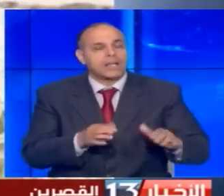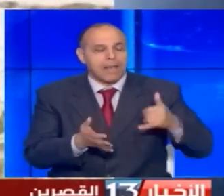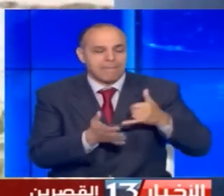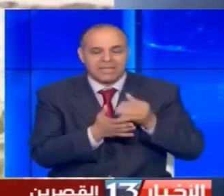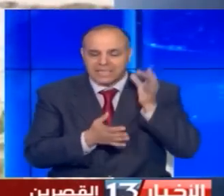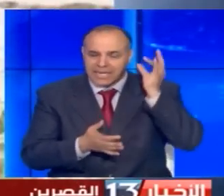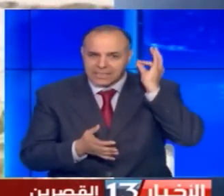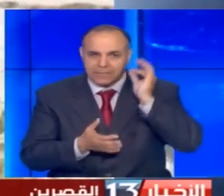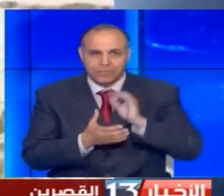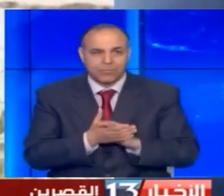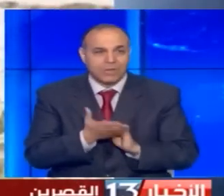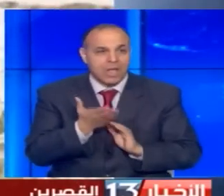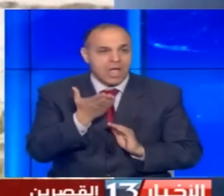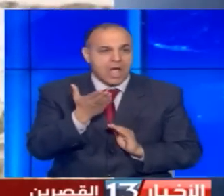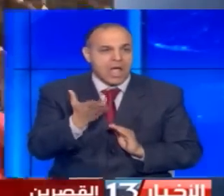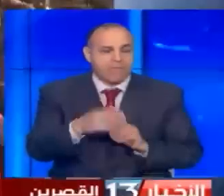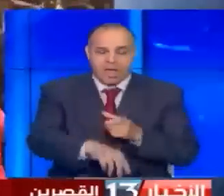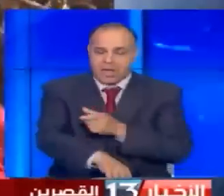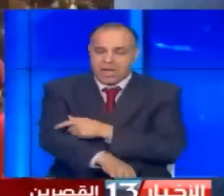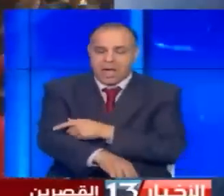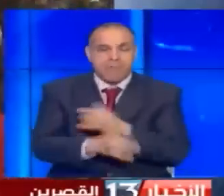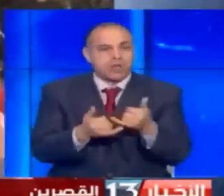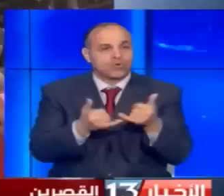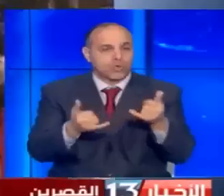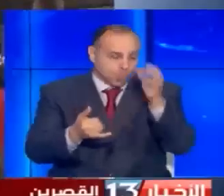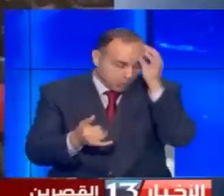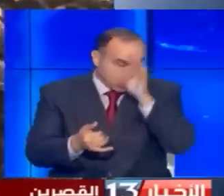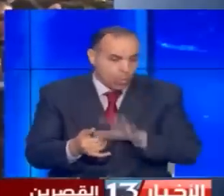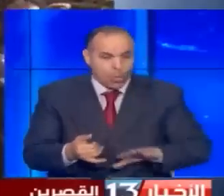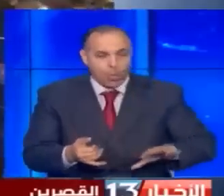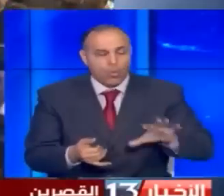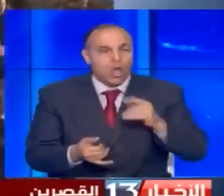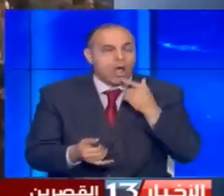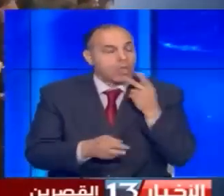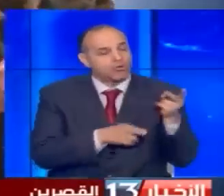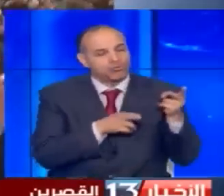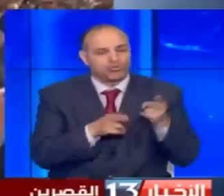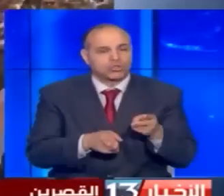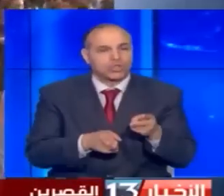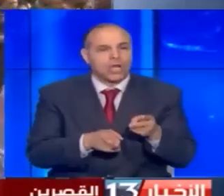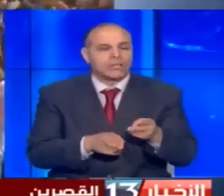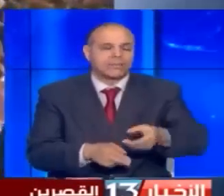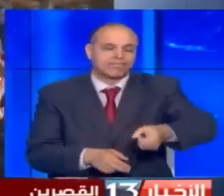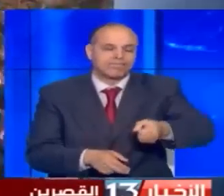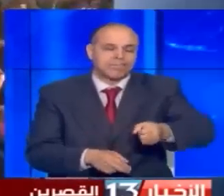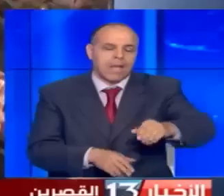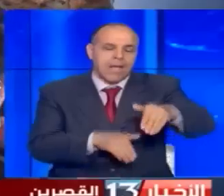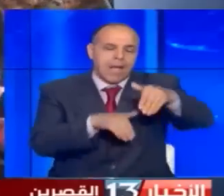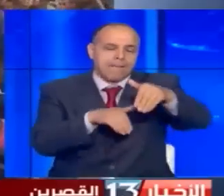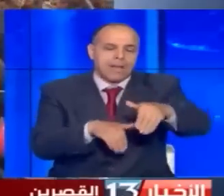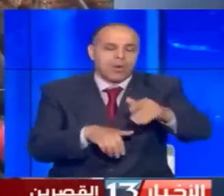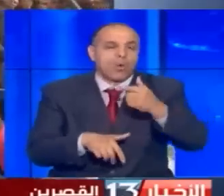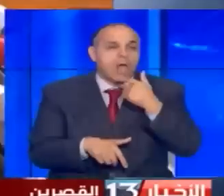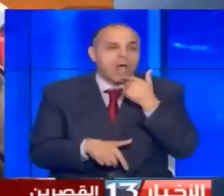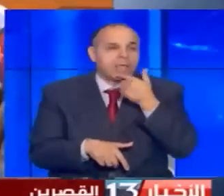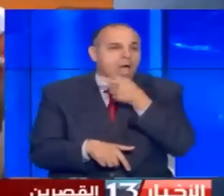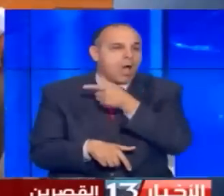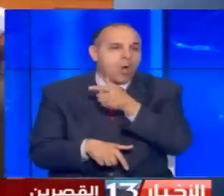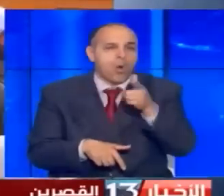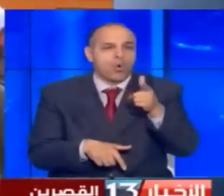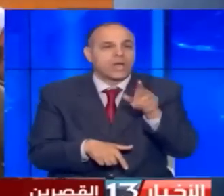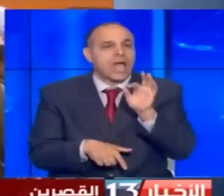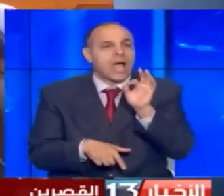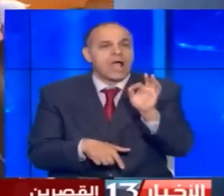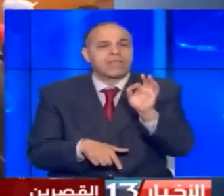مدينة القصرين. النقابة الوطنية للصحفيين التونسيين كانت حاضرة لتوديعه إلى مثواه الأخير وأعلنت على